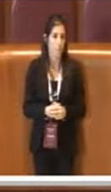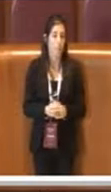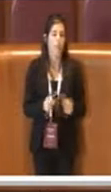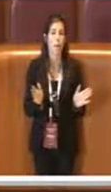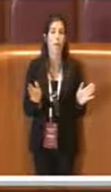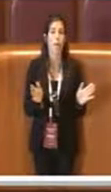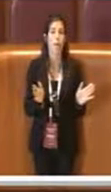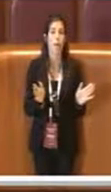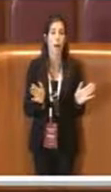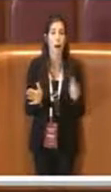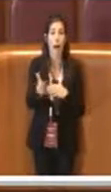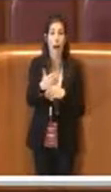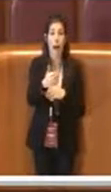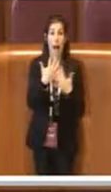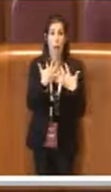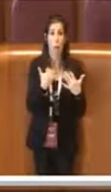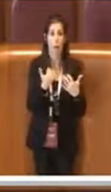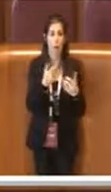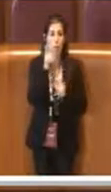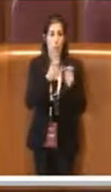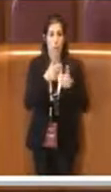Allora,